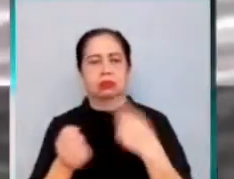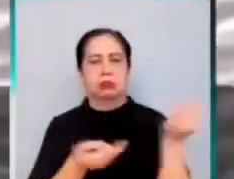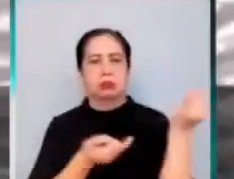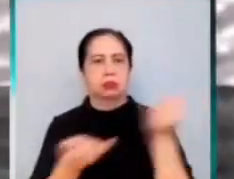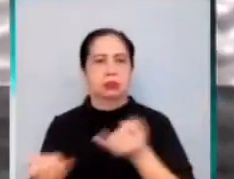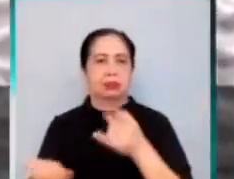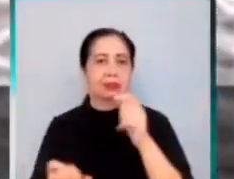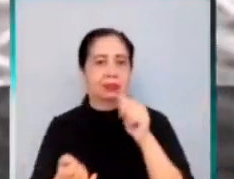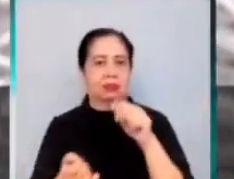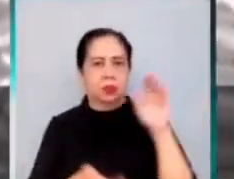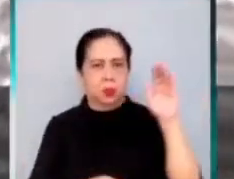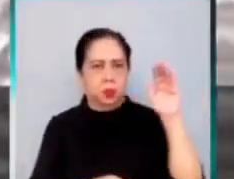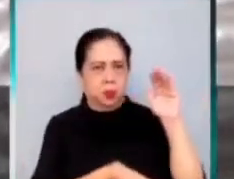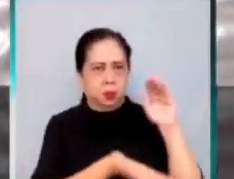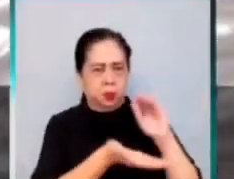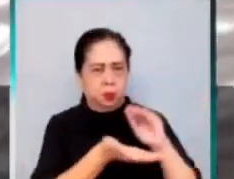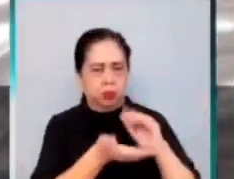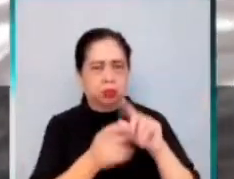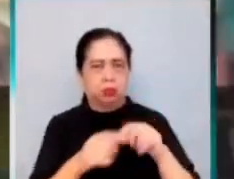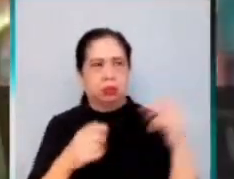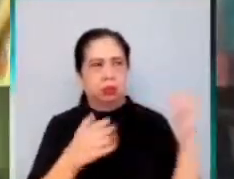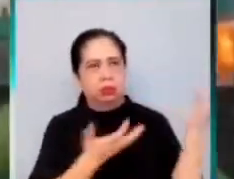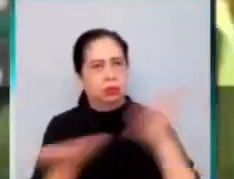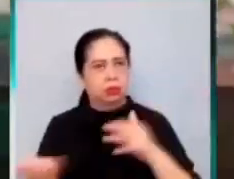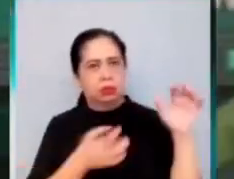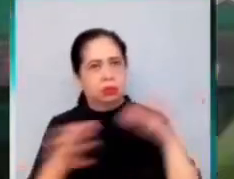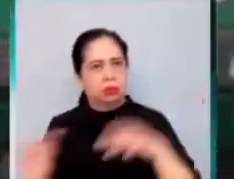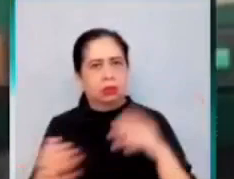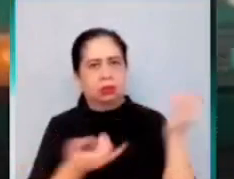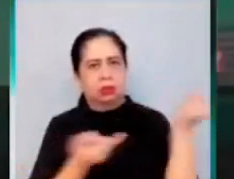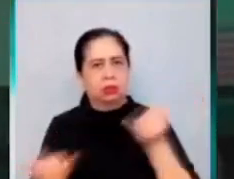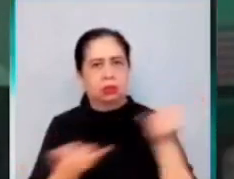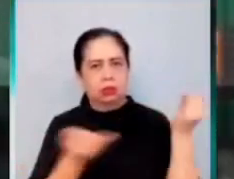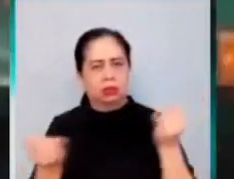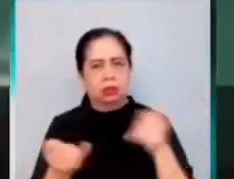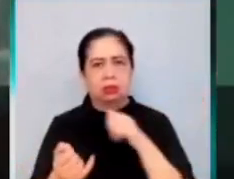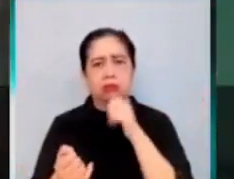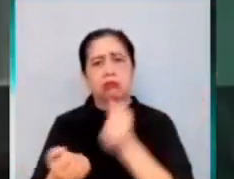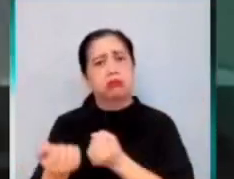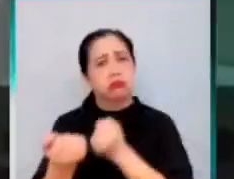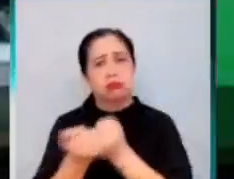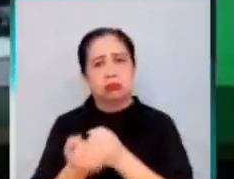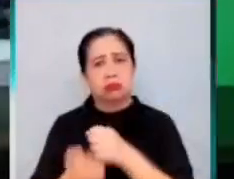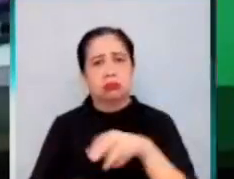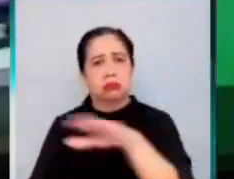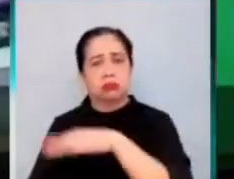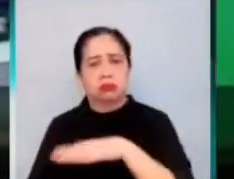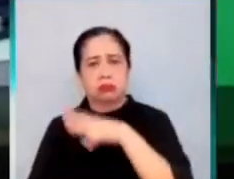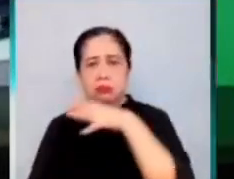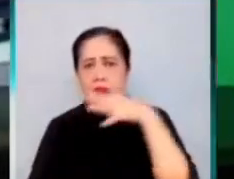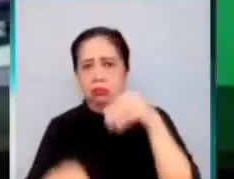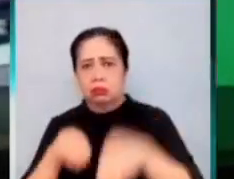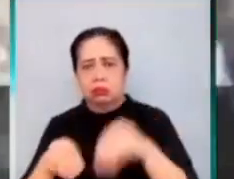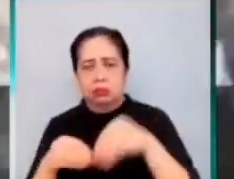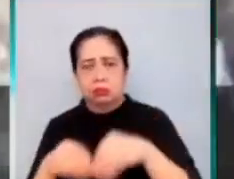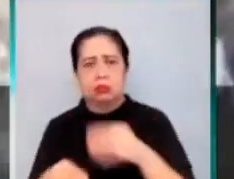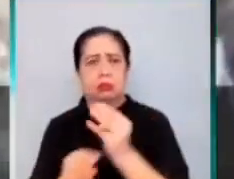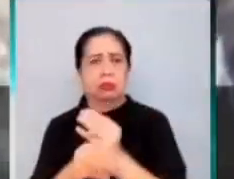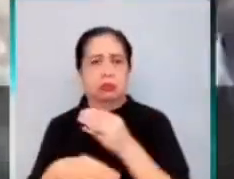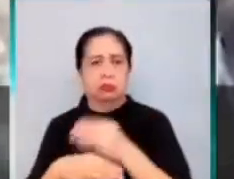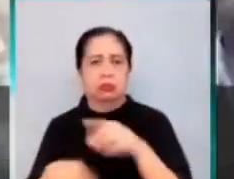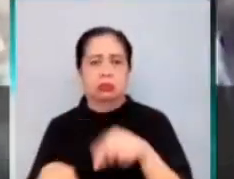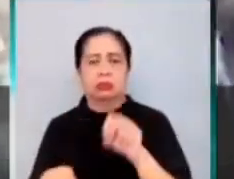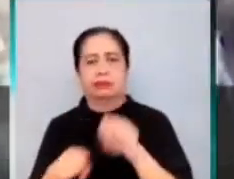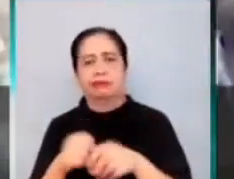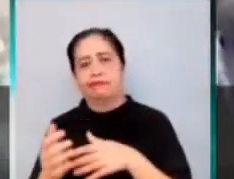produkto. Habang bumabaha ng imported, hindi naman daw naalalayan ang sektor ng agrikultura at manufacturing, kaya't humina